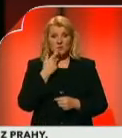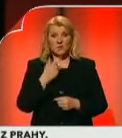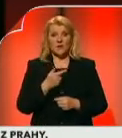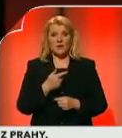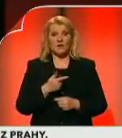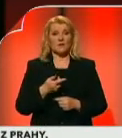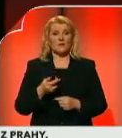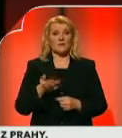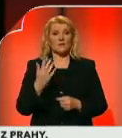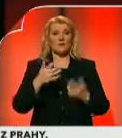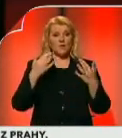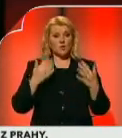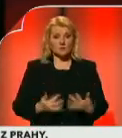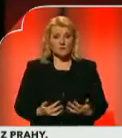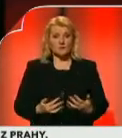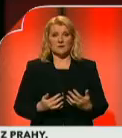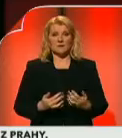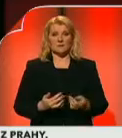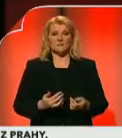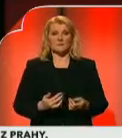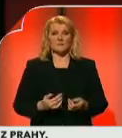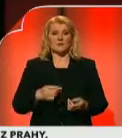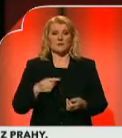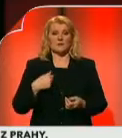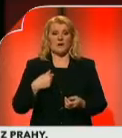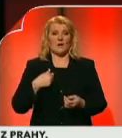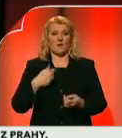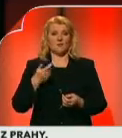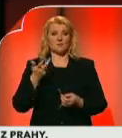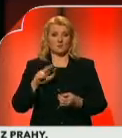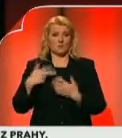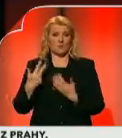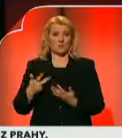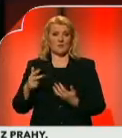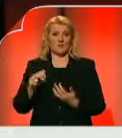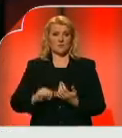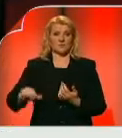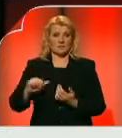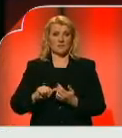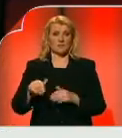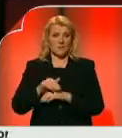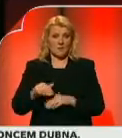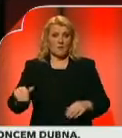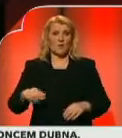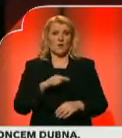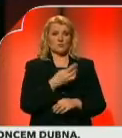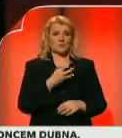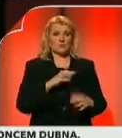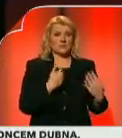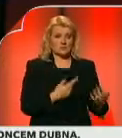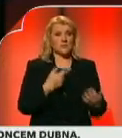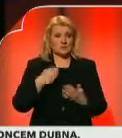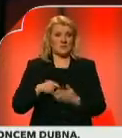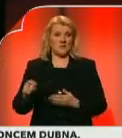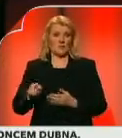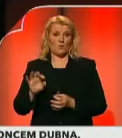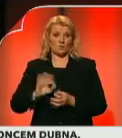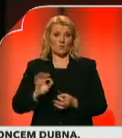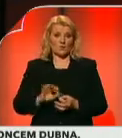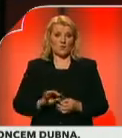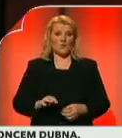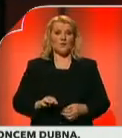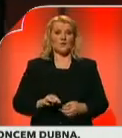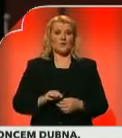tady jste mi uváděl ty počty, že to, co jsem uvedla já, vlastně je úsporou, ale to, co já jsem vám uváděla, těch